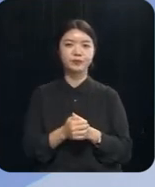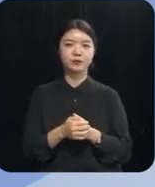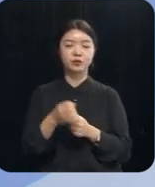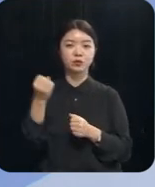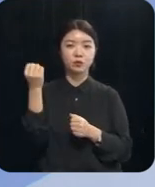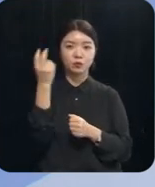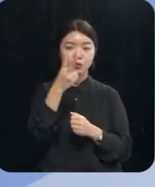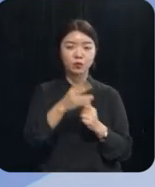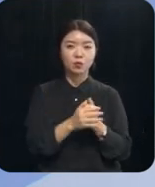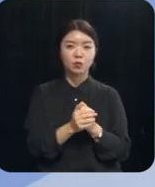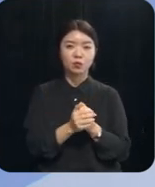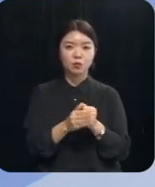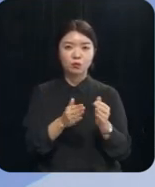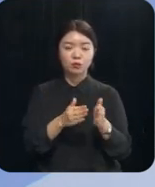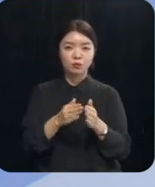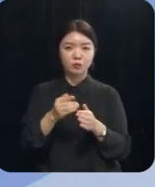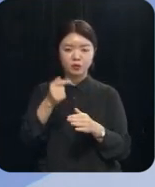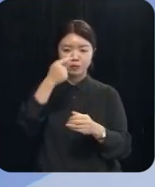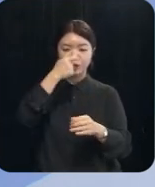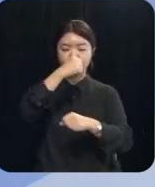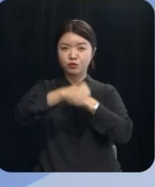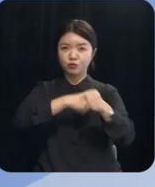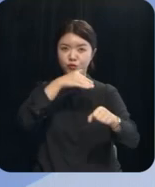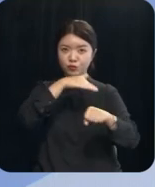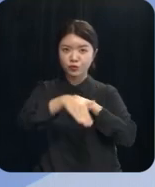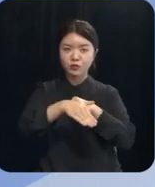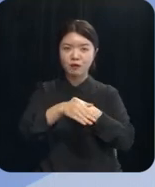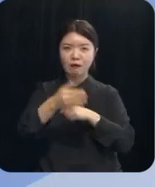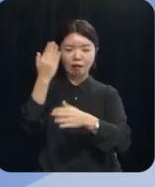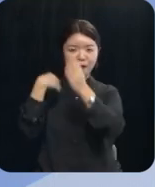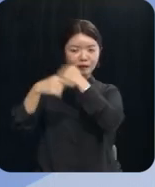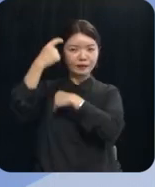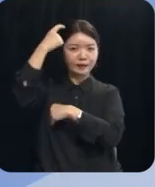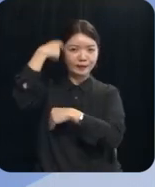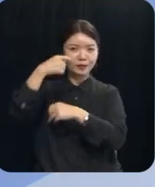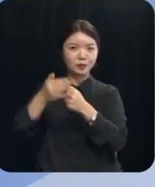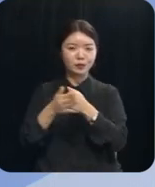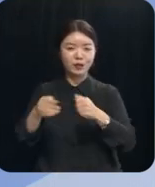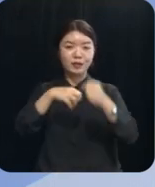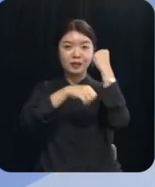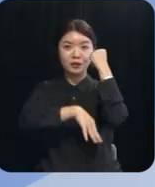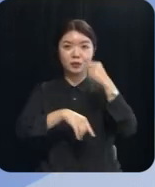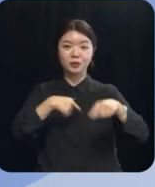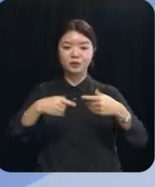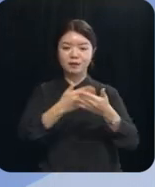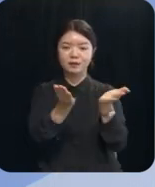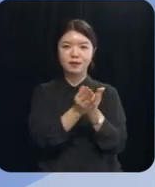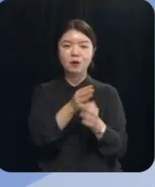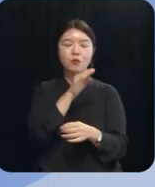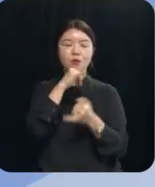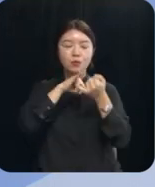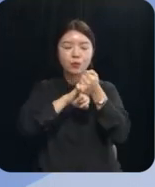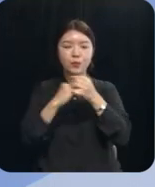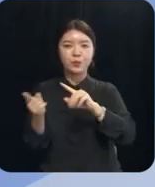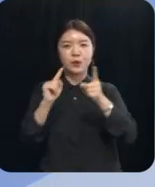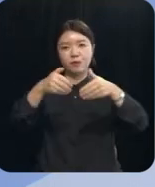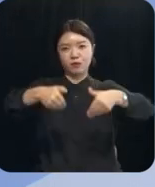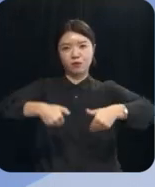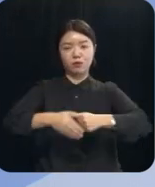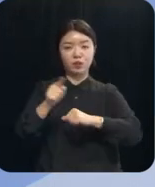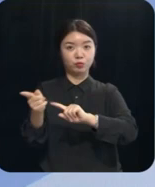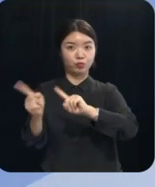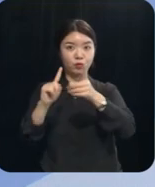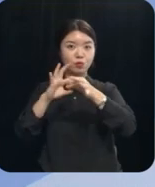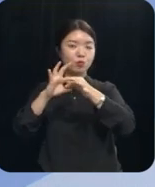풀뿌리 민주주의에 역행하는 행위였습니다. 그래서 저는 기초자치단체를 반드시 부활해야 된다고 봅니다. 그 부활을